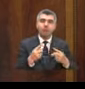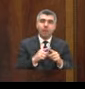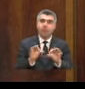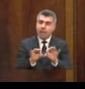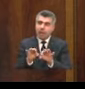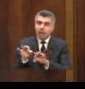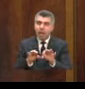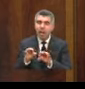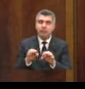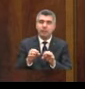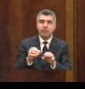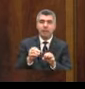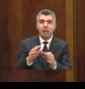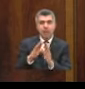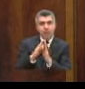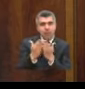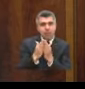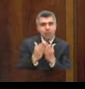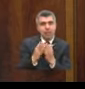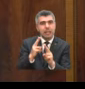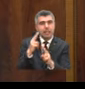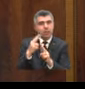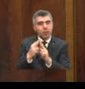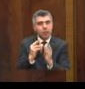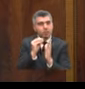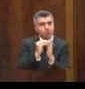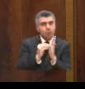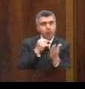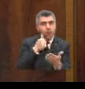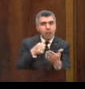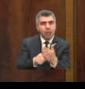إجراءات إدارية وإجراءات عائلية مهمة.